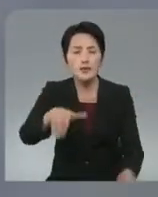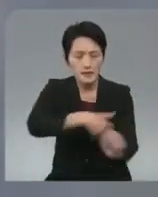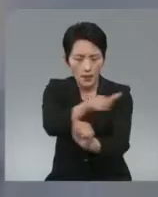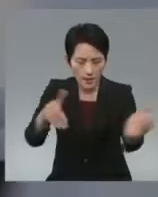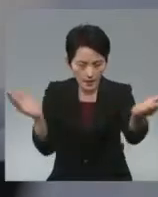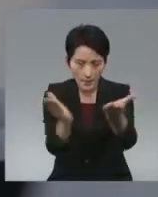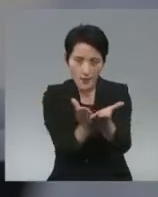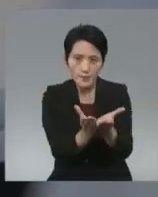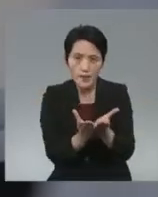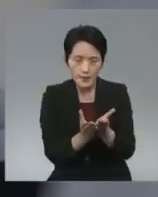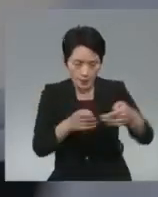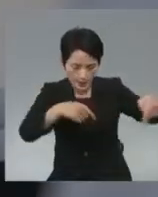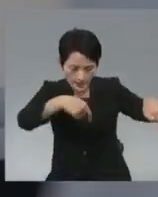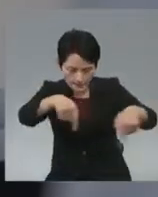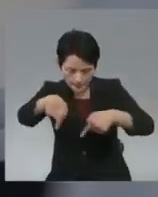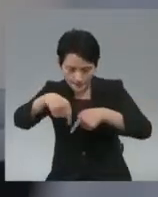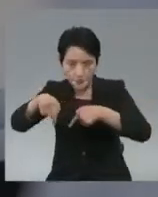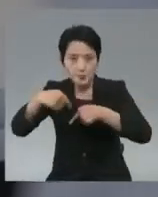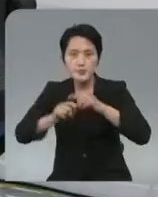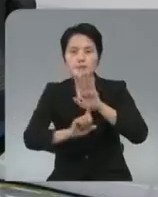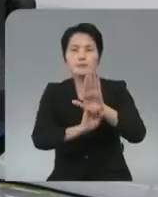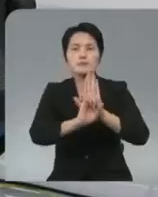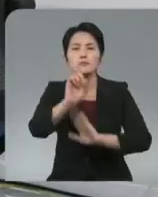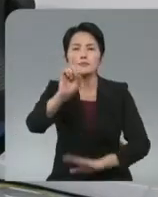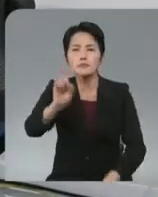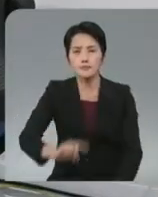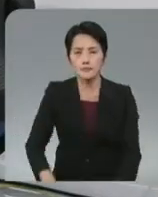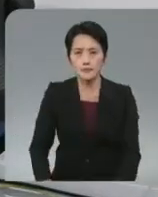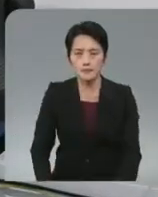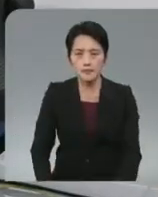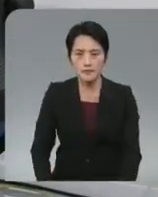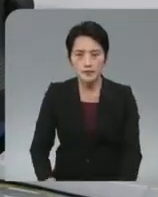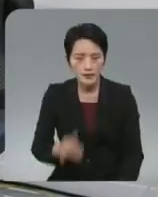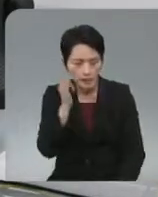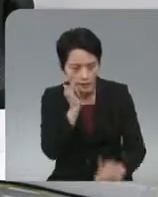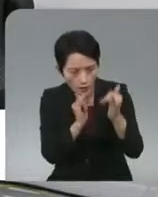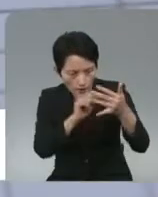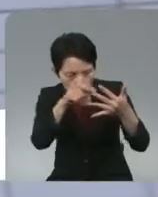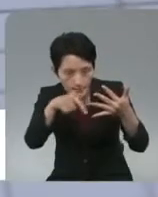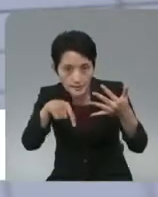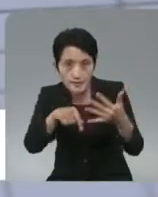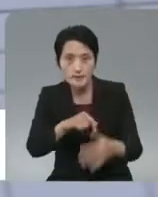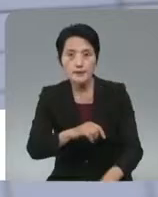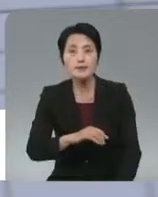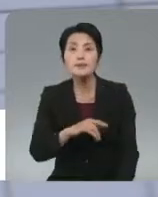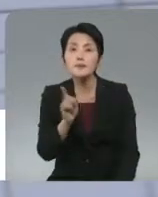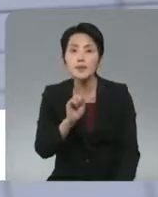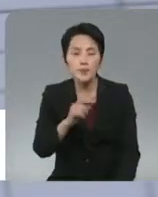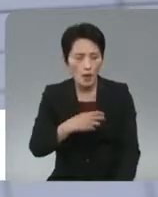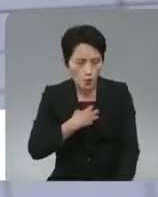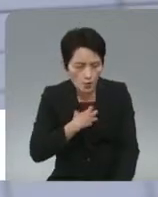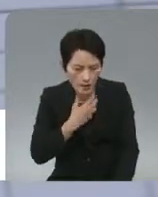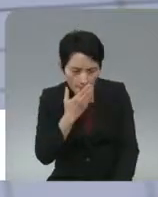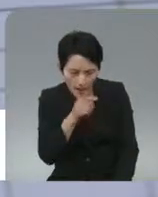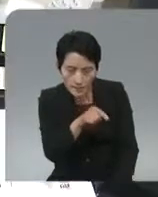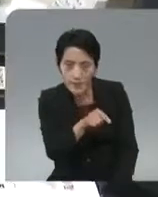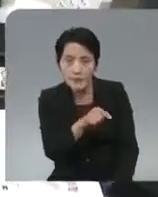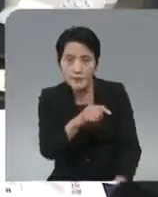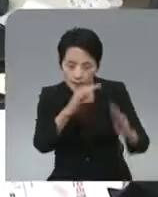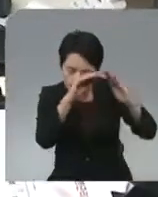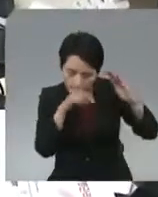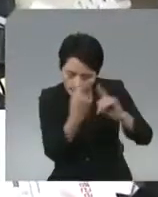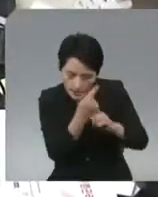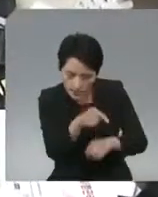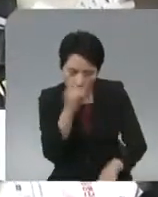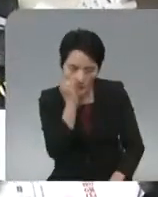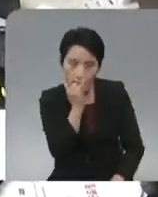phòng dịch Hàn Quốc đã công bố phương án sửa đổi hệ thống vòng dịch và y tế nhằm đối phó với xu hướng lây lăng ngang của biến thể omicron Trước